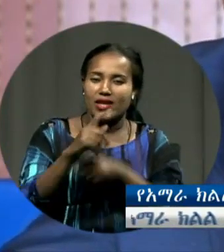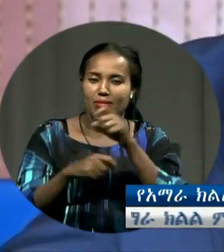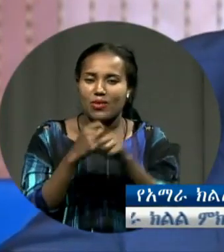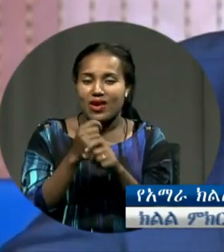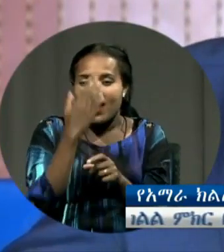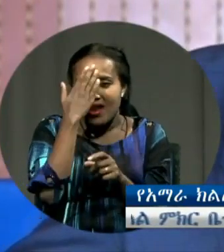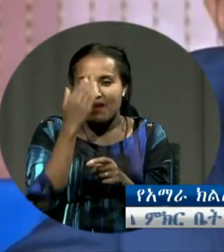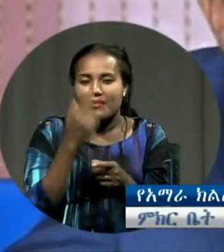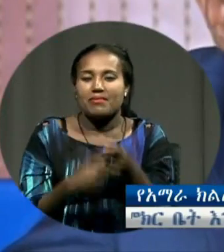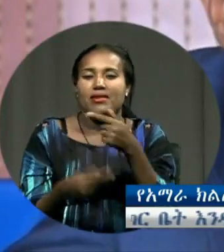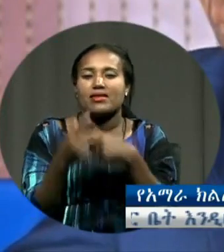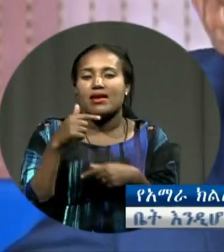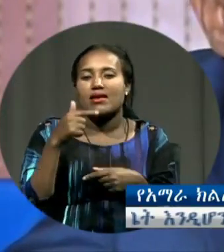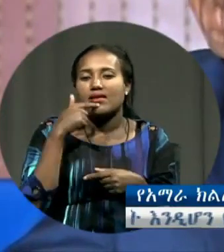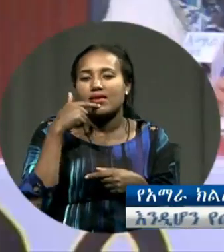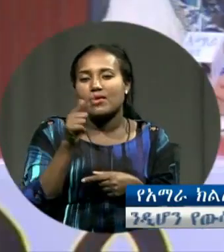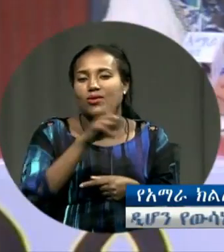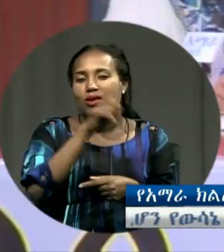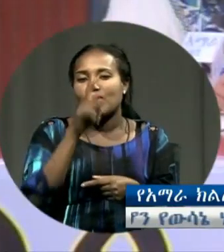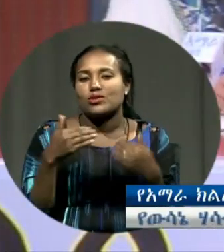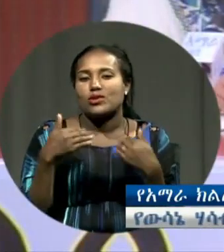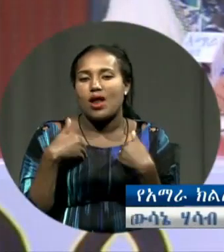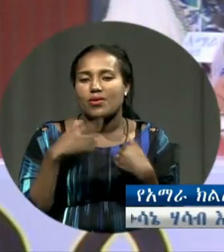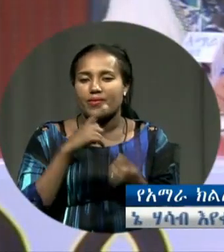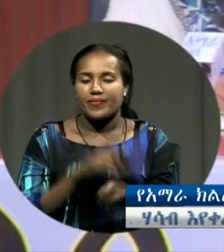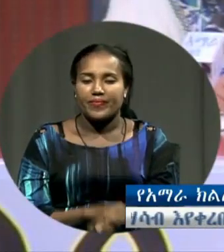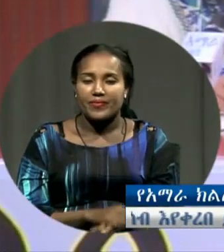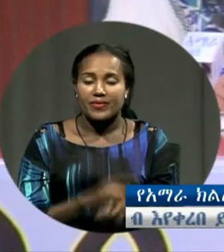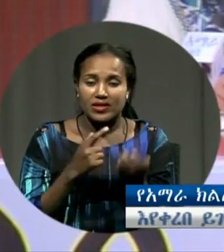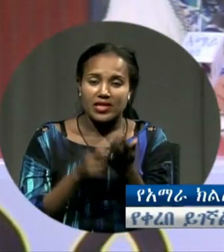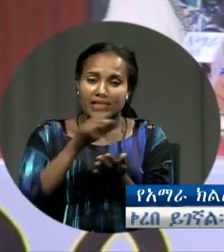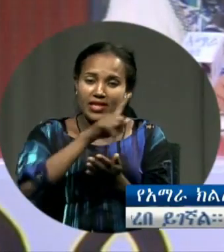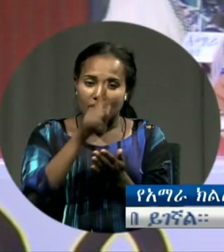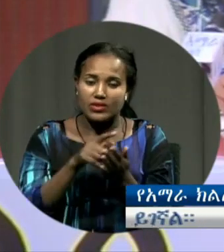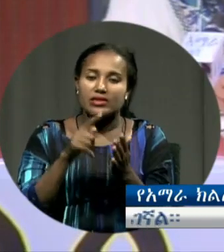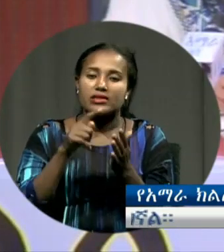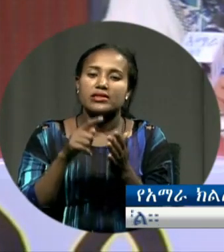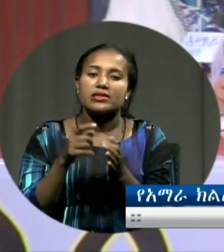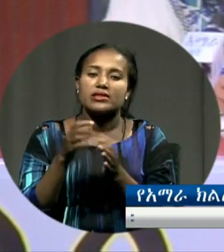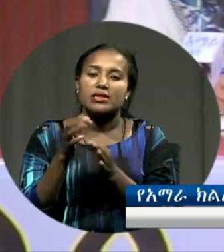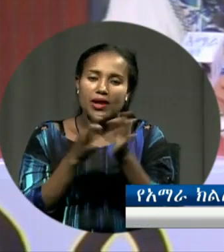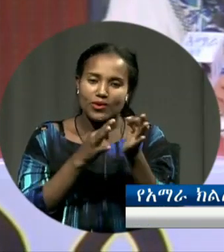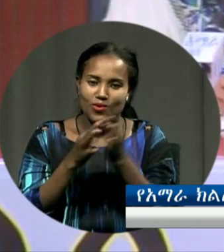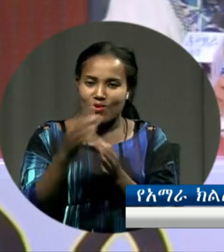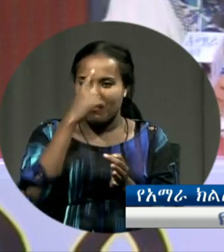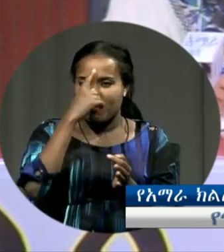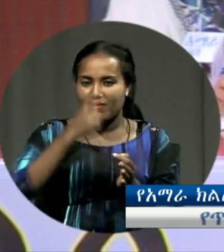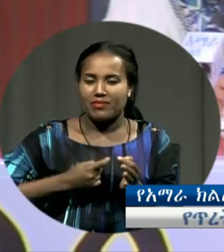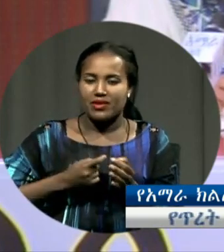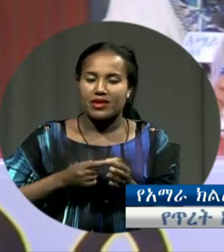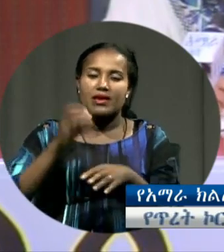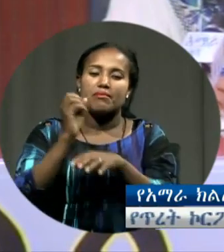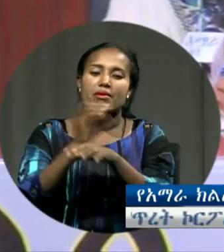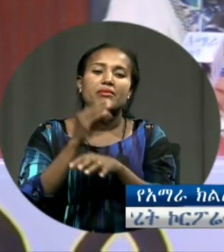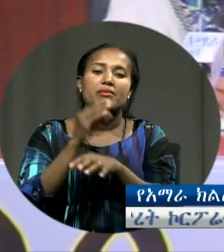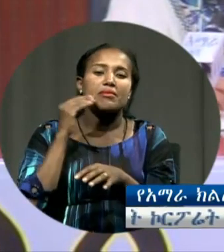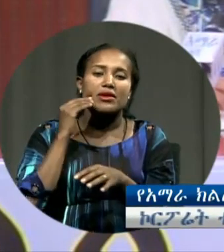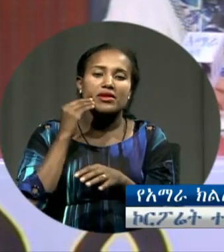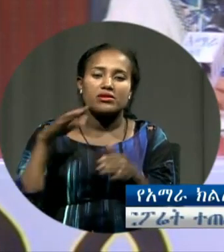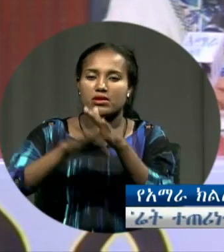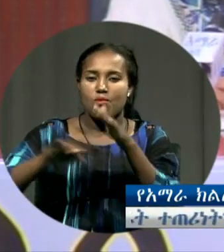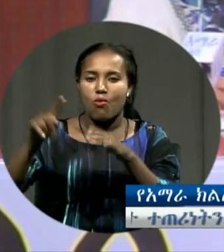ለምን መጣ የሚል ጥያቄዎች ስላሉኝ ነው። እነዚህ ጥያቄዎች ተብራርተው ካመንበት በምክር ቤቱ ስር መሆኑን ግን